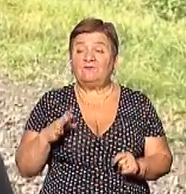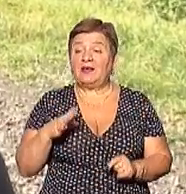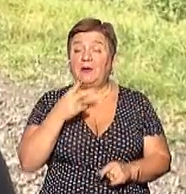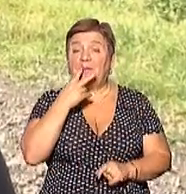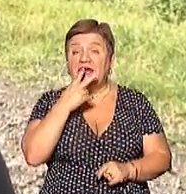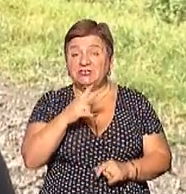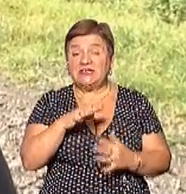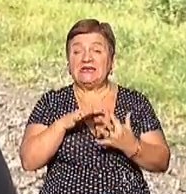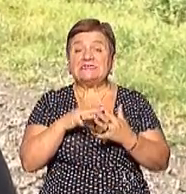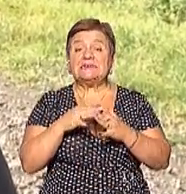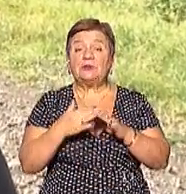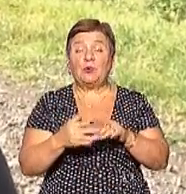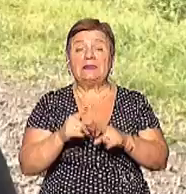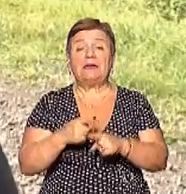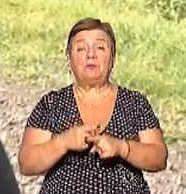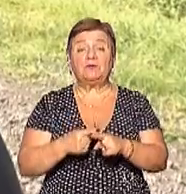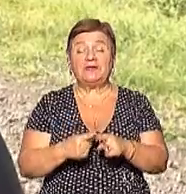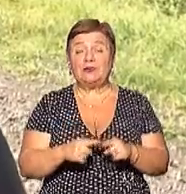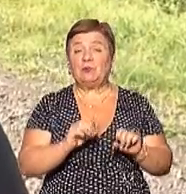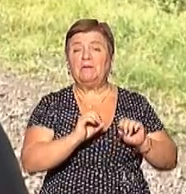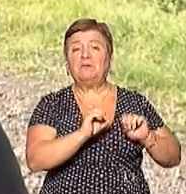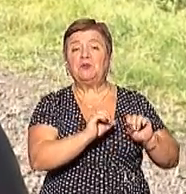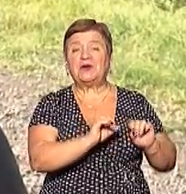село наполовину вже покинуте.